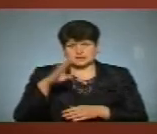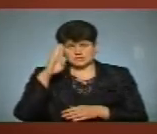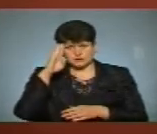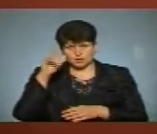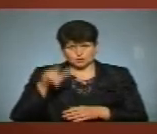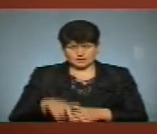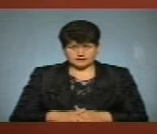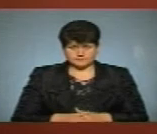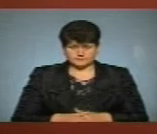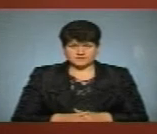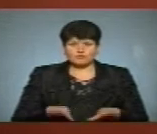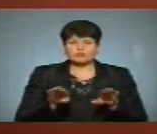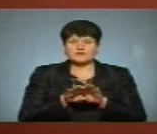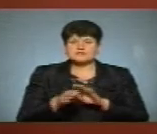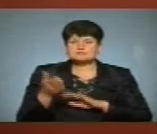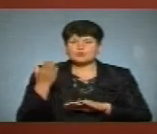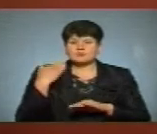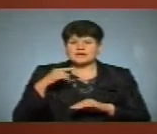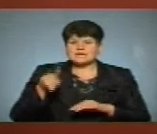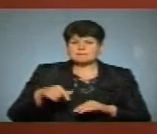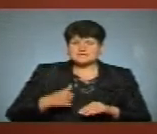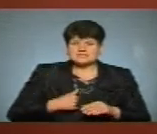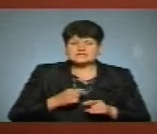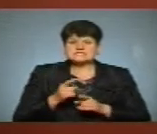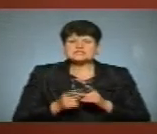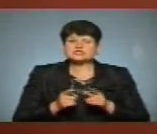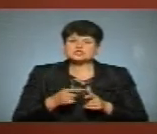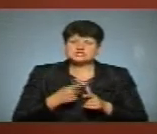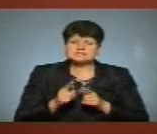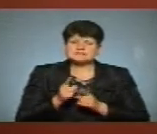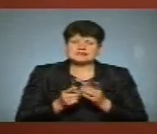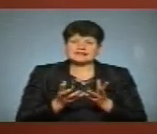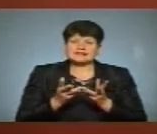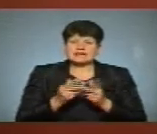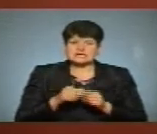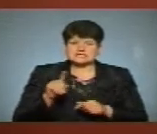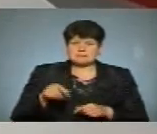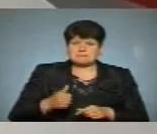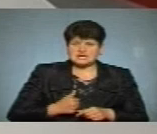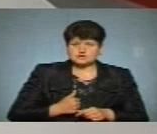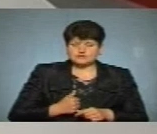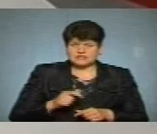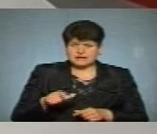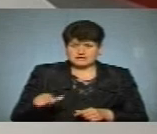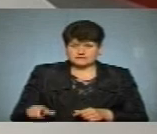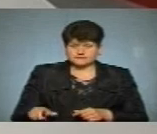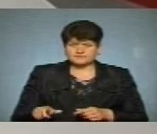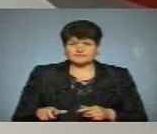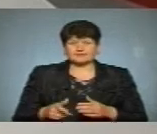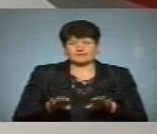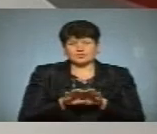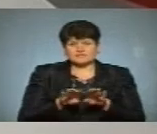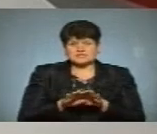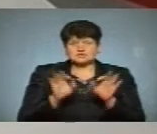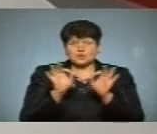В порівнянні з попередніми призовами, як змінилася кількість призовників? Ну, в порівнянні з призовом